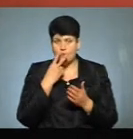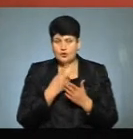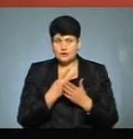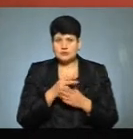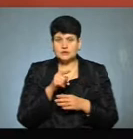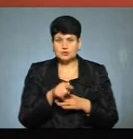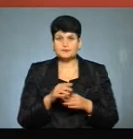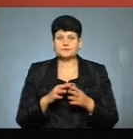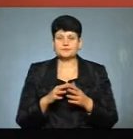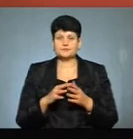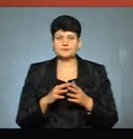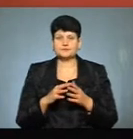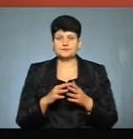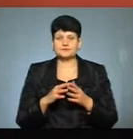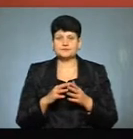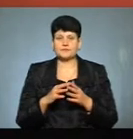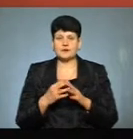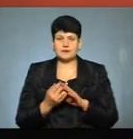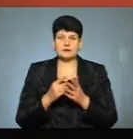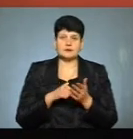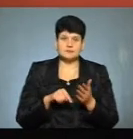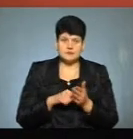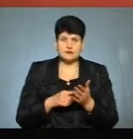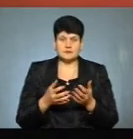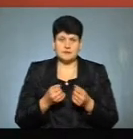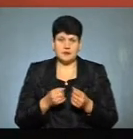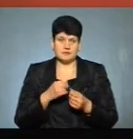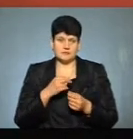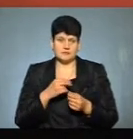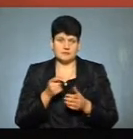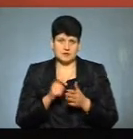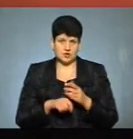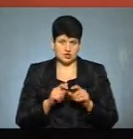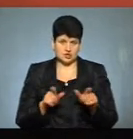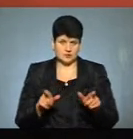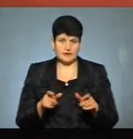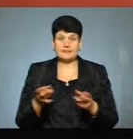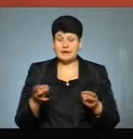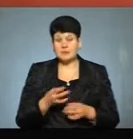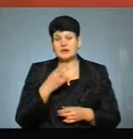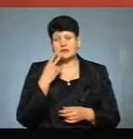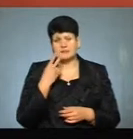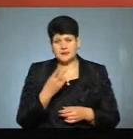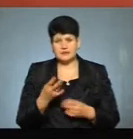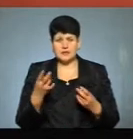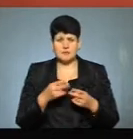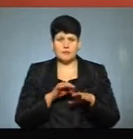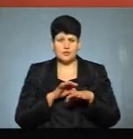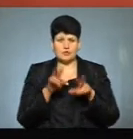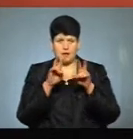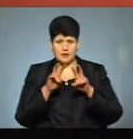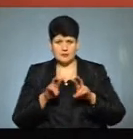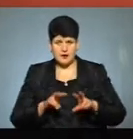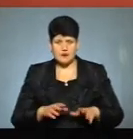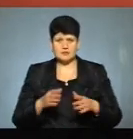населеного пункту, де ми беремо до уваги закриття шкіл? Ну, треба дивитися, звичайно, проводити аналіз і